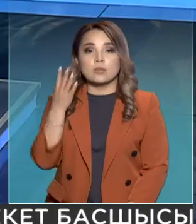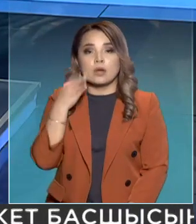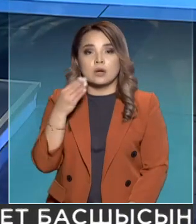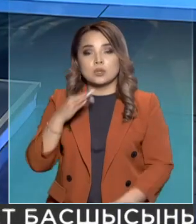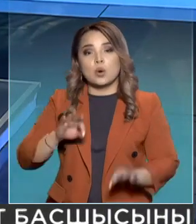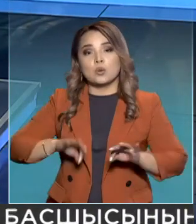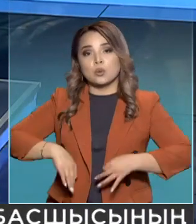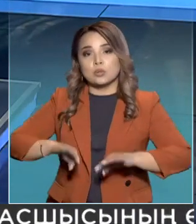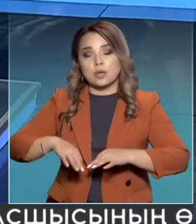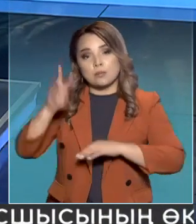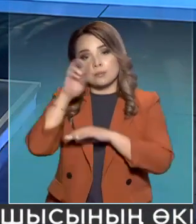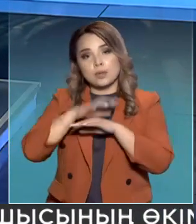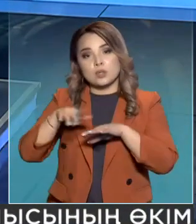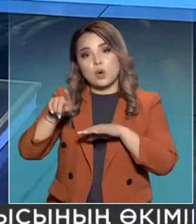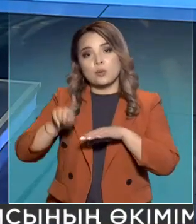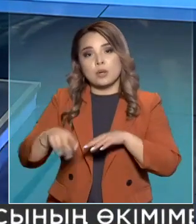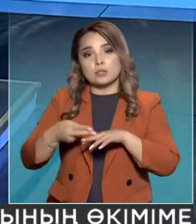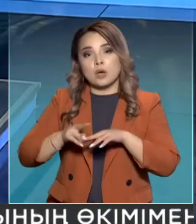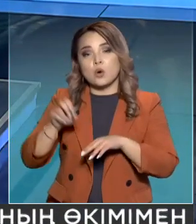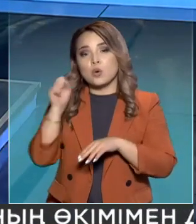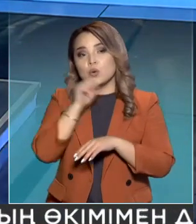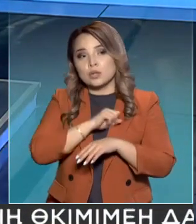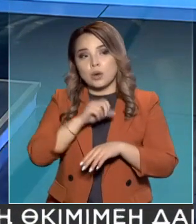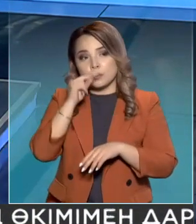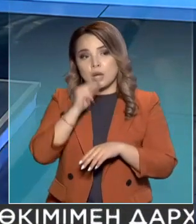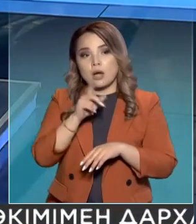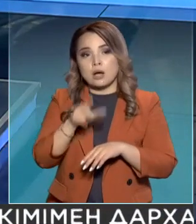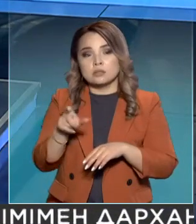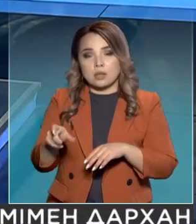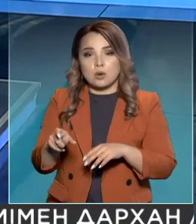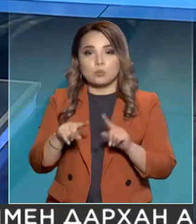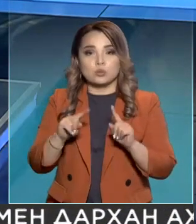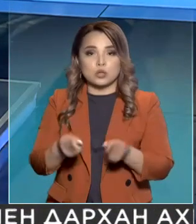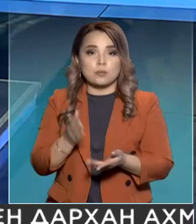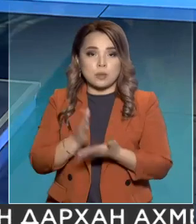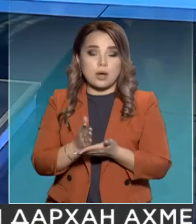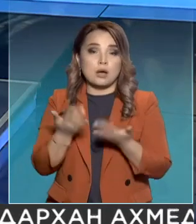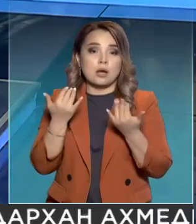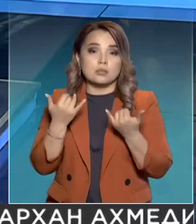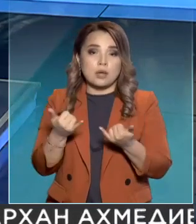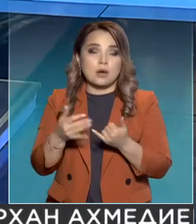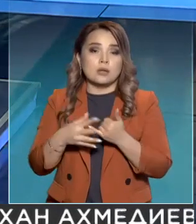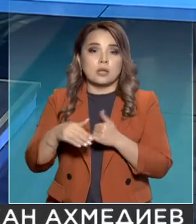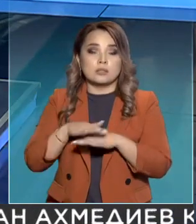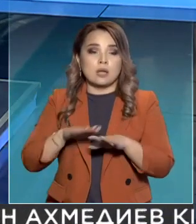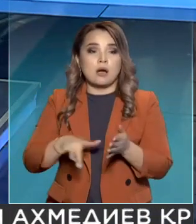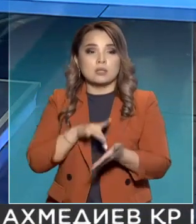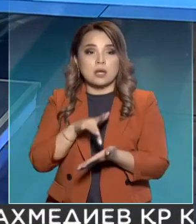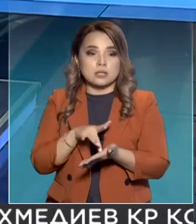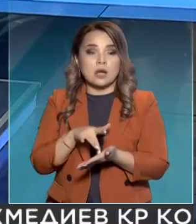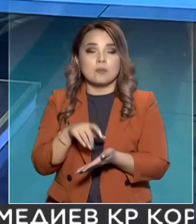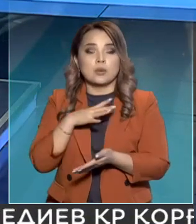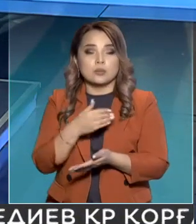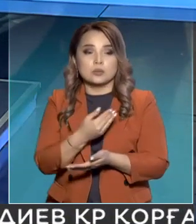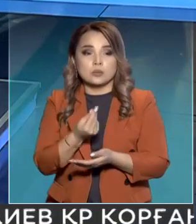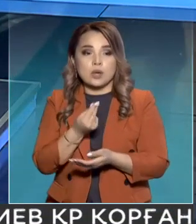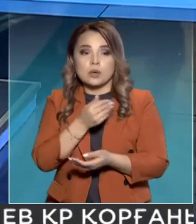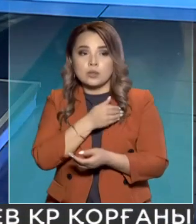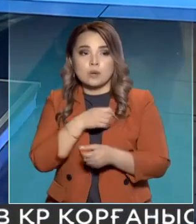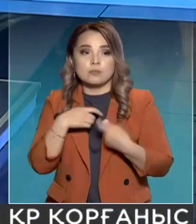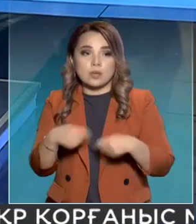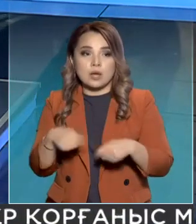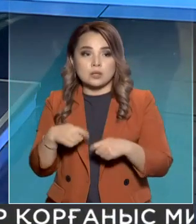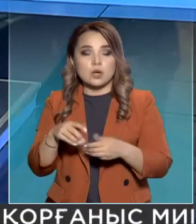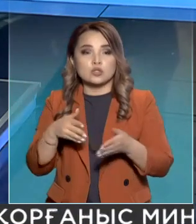Алматыда көліктердің мемлекеттік нөмірлерін ұрлаған күдікті ұсталды. Осыдан бір апта бұрын мегаполиске табыс табу үшін келген қылмыскер жеңіл жолмен